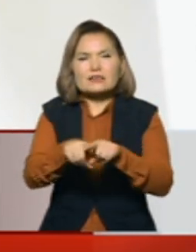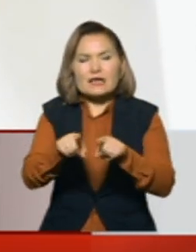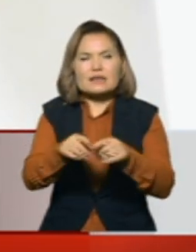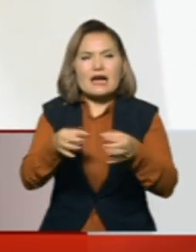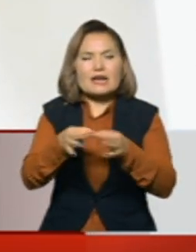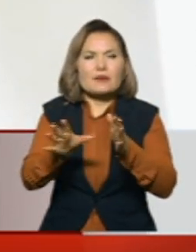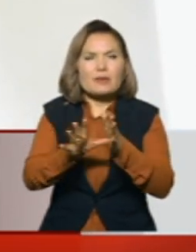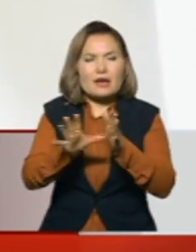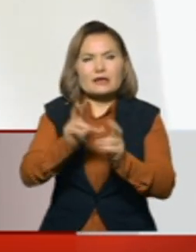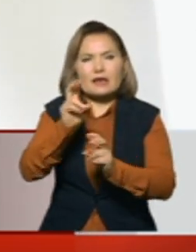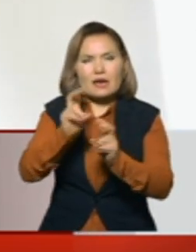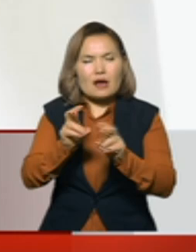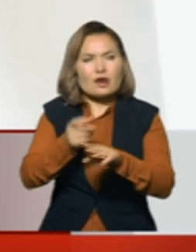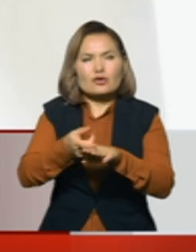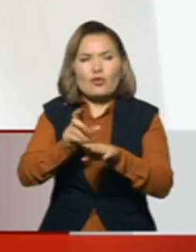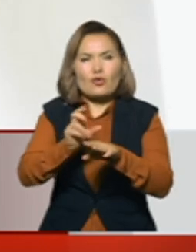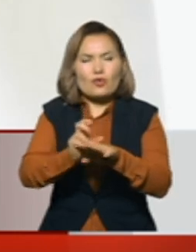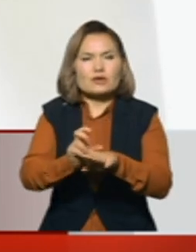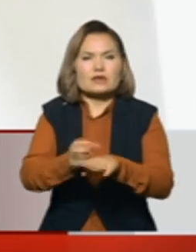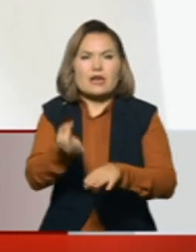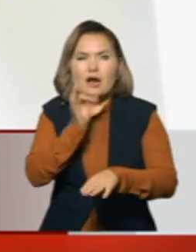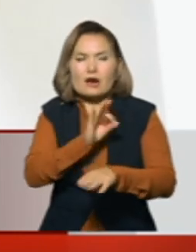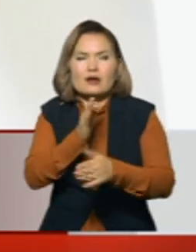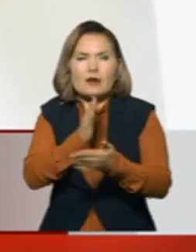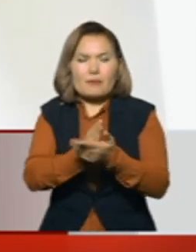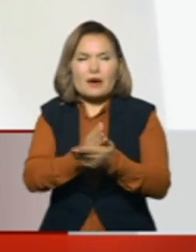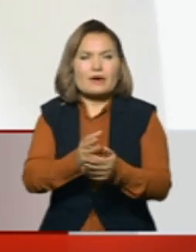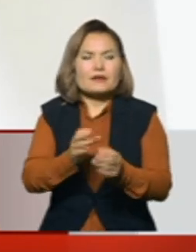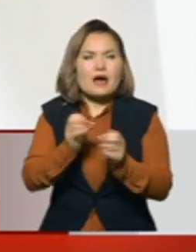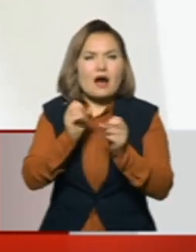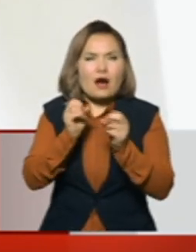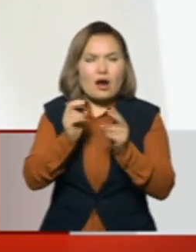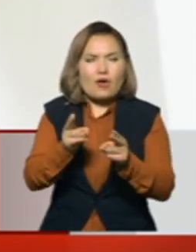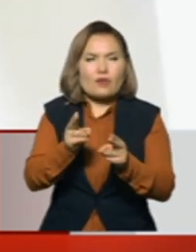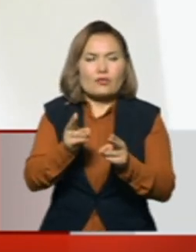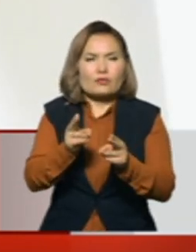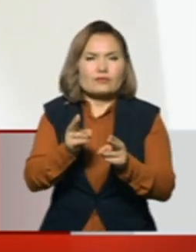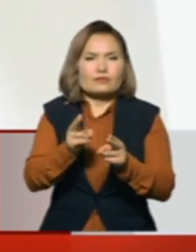алып қарасақ та, электр энергиясының мол қоры атом электростанциясында.